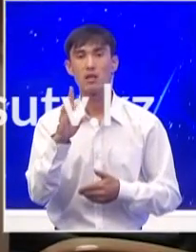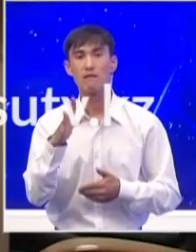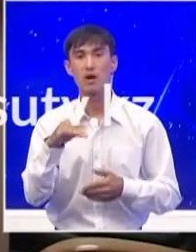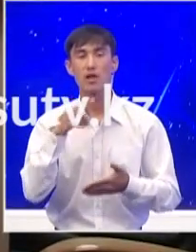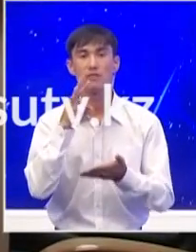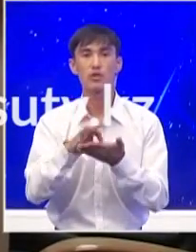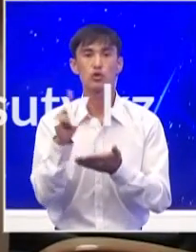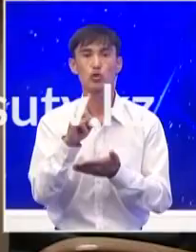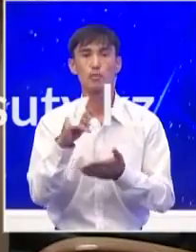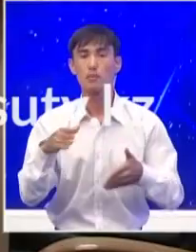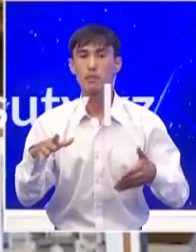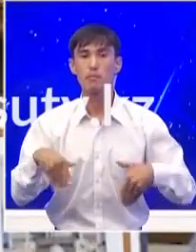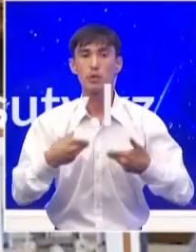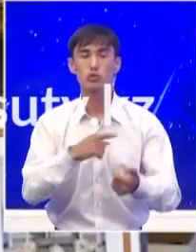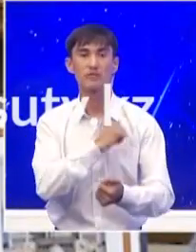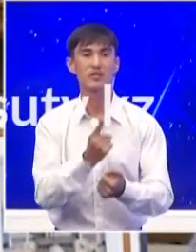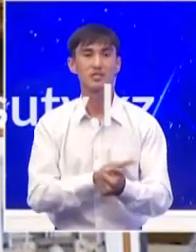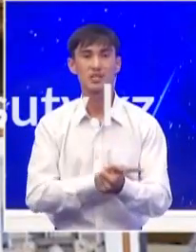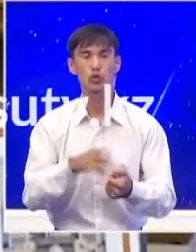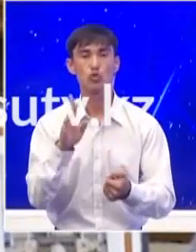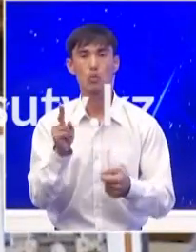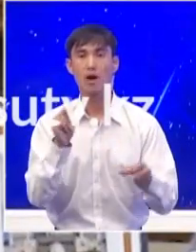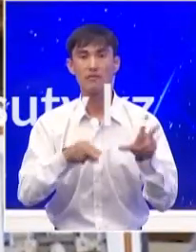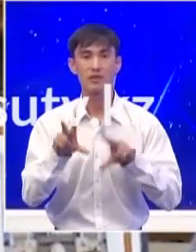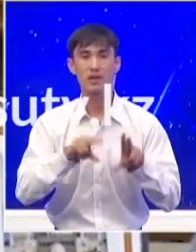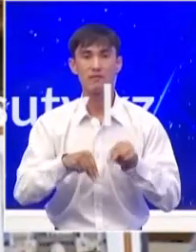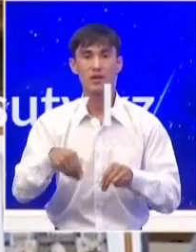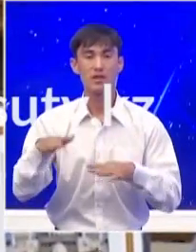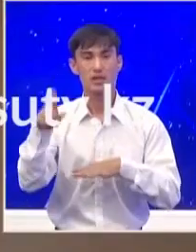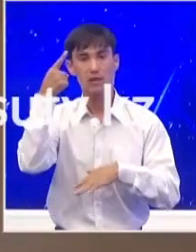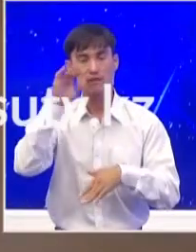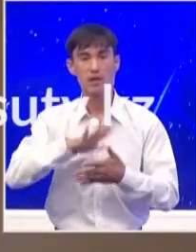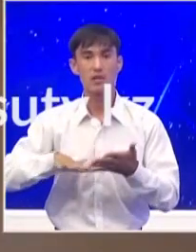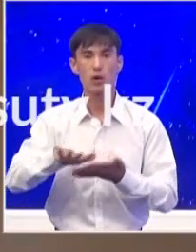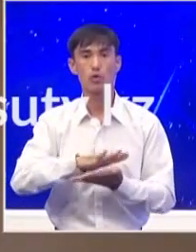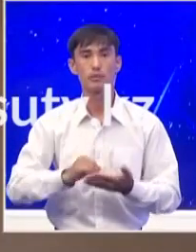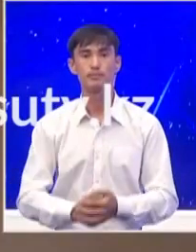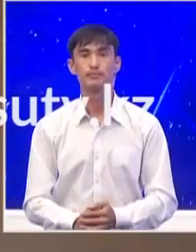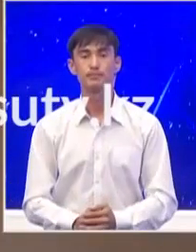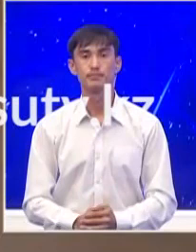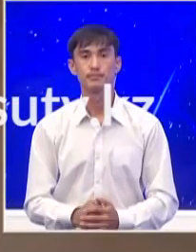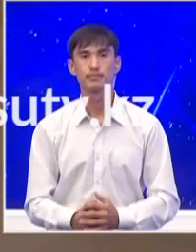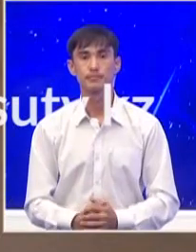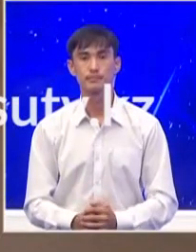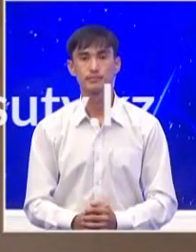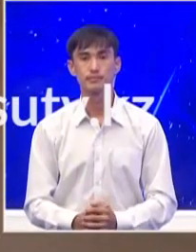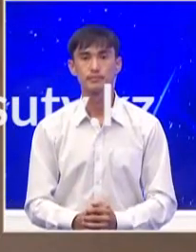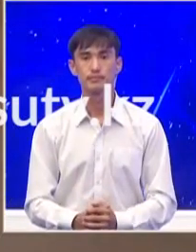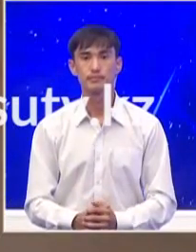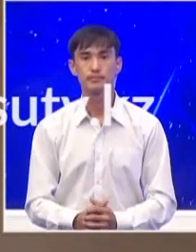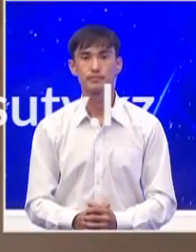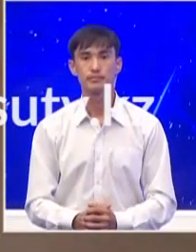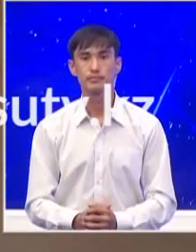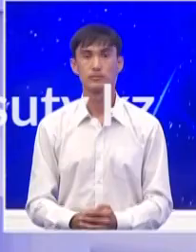ответил что приложит все силы чтобы оправдать доверие народа рустам орал боёв алмат хамит абзал на sip of телеканал уже